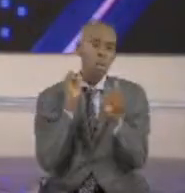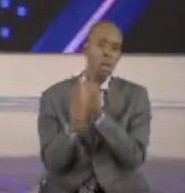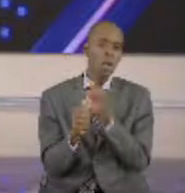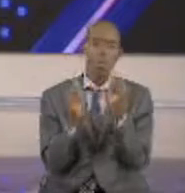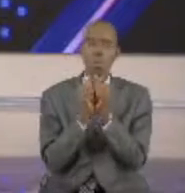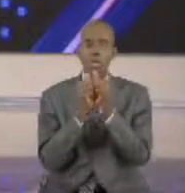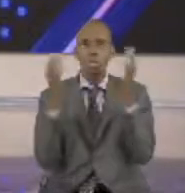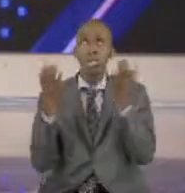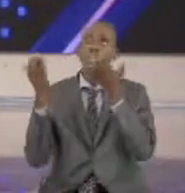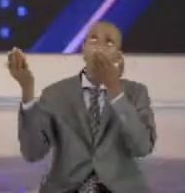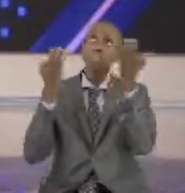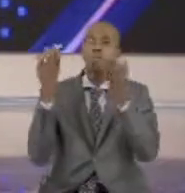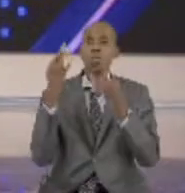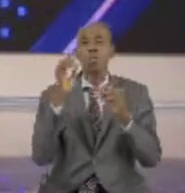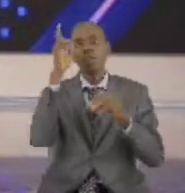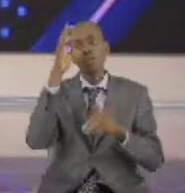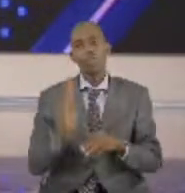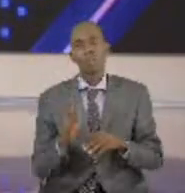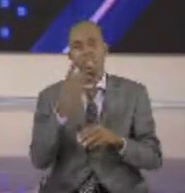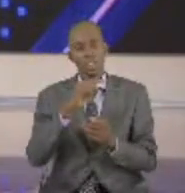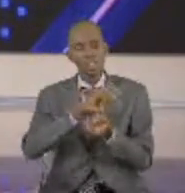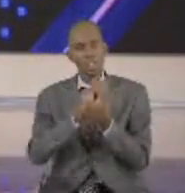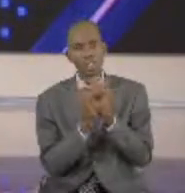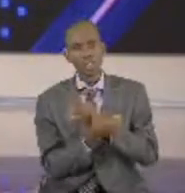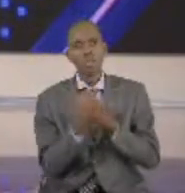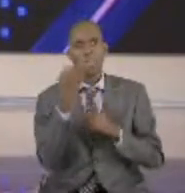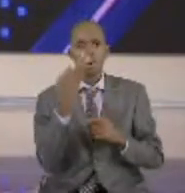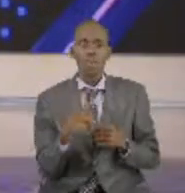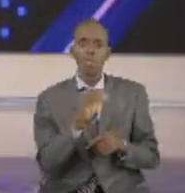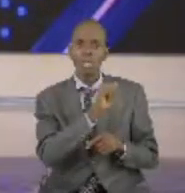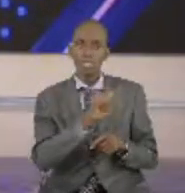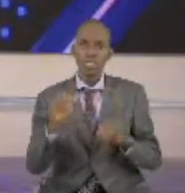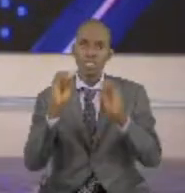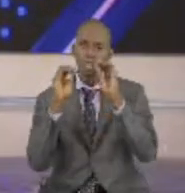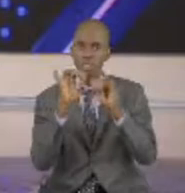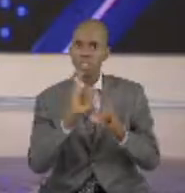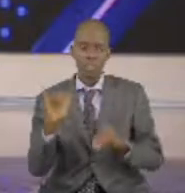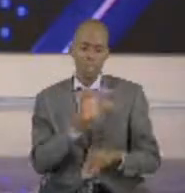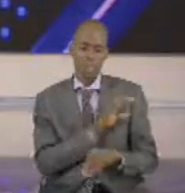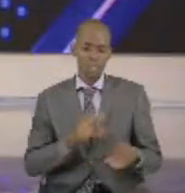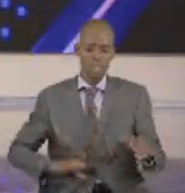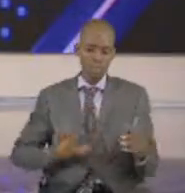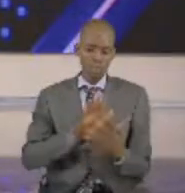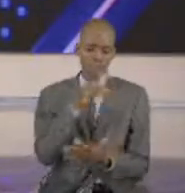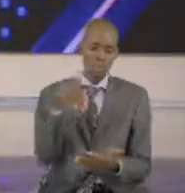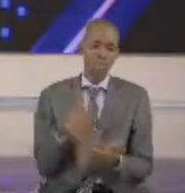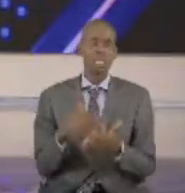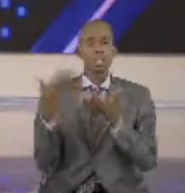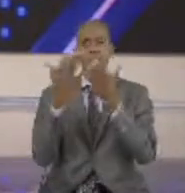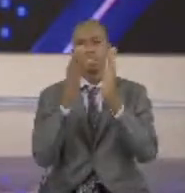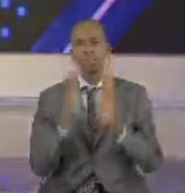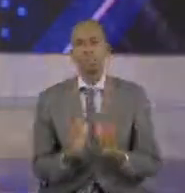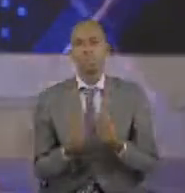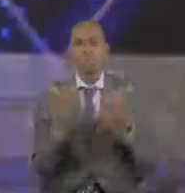je ne pas permettre que nos portes de monsieur pas s'en servir le seigneur les la transformation